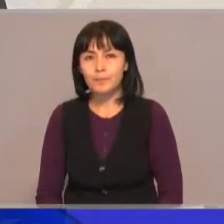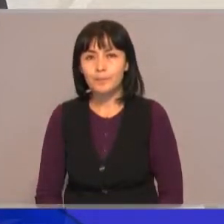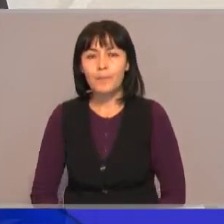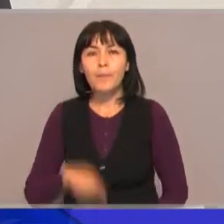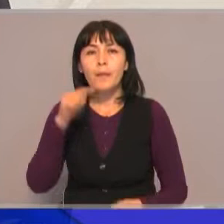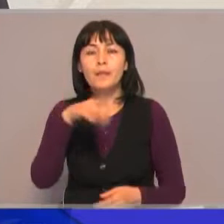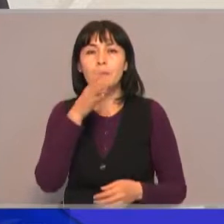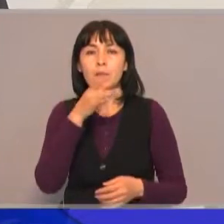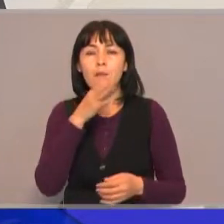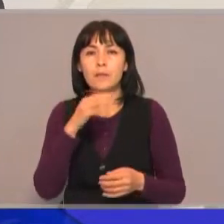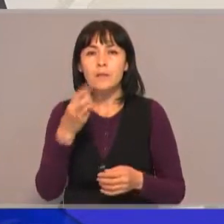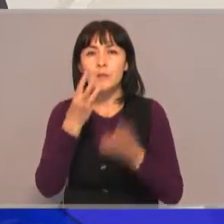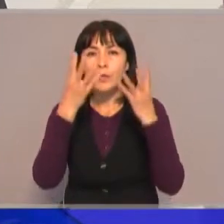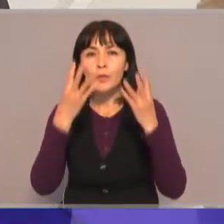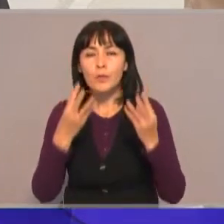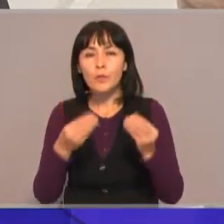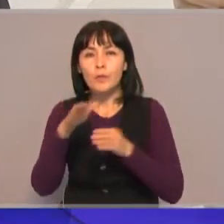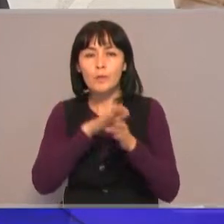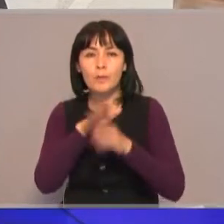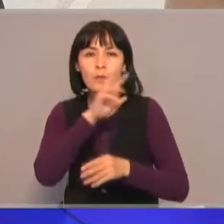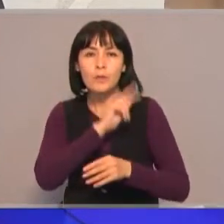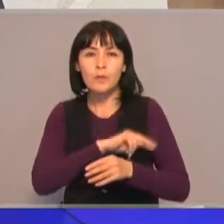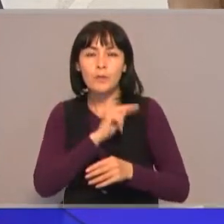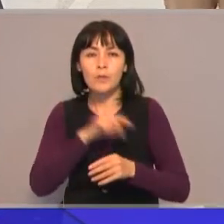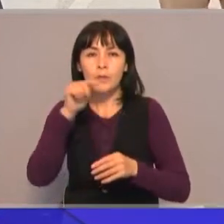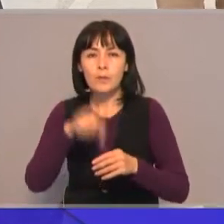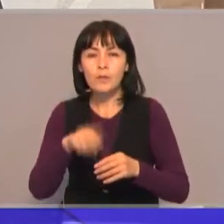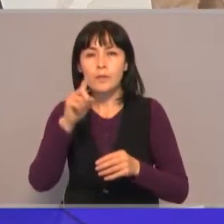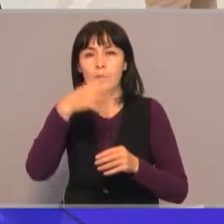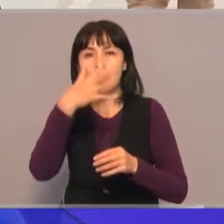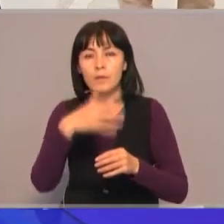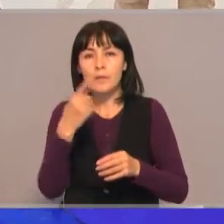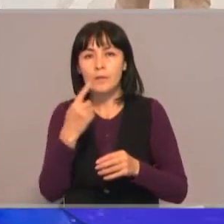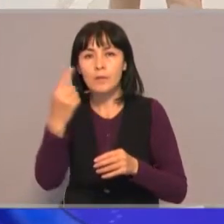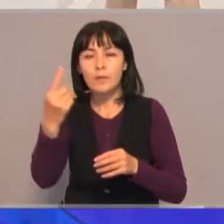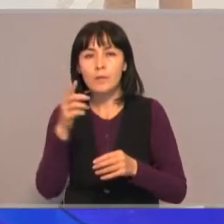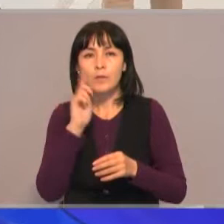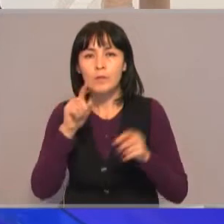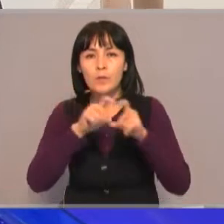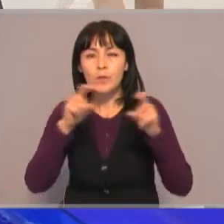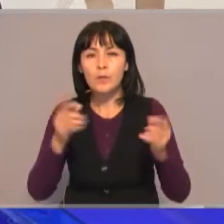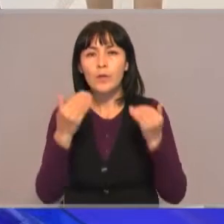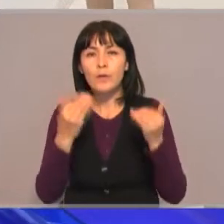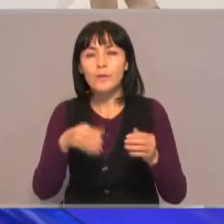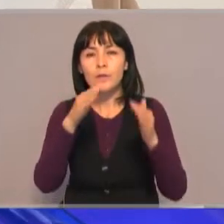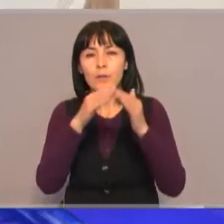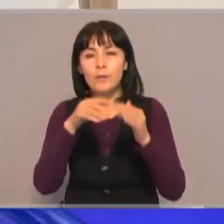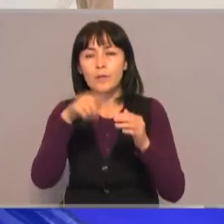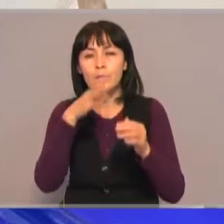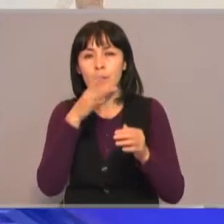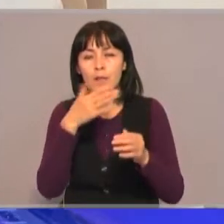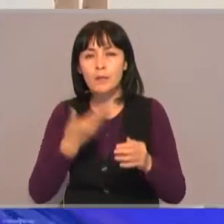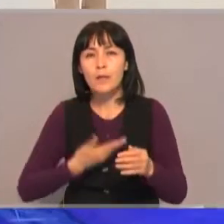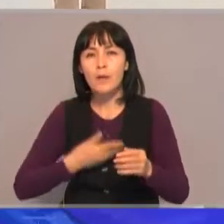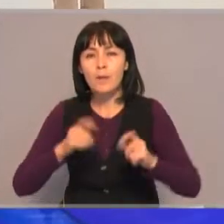В настоящее время в течение 3 дней ведутся работы по промывке 110 труб 300 размера. Началось подключение абонентских домов. В настоящее время